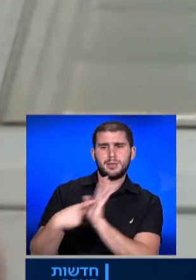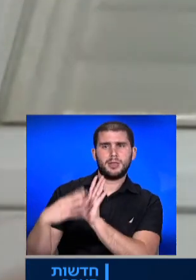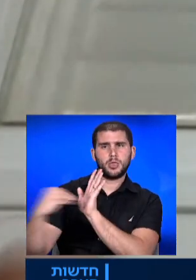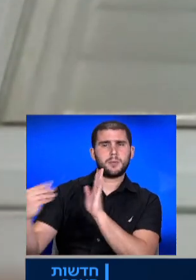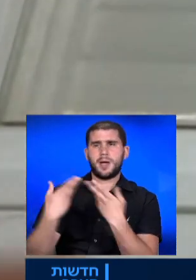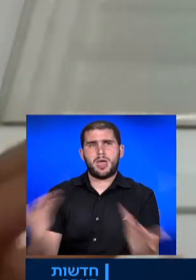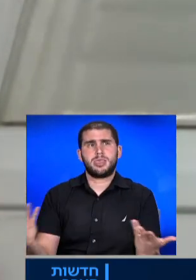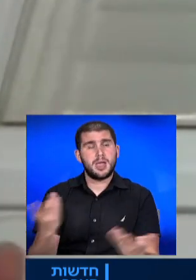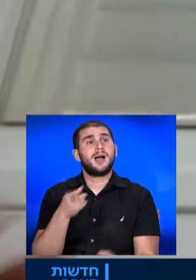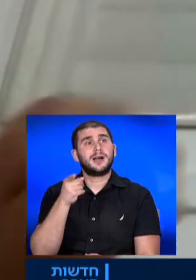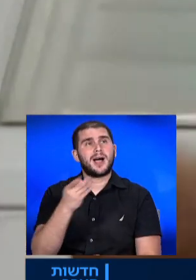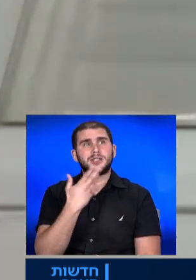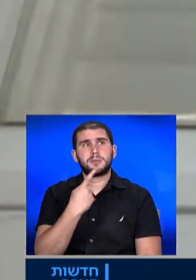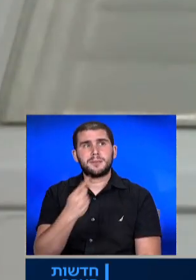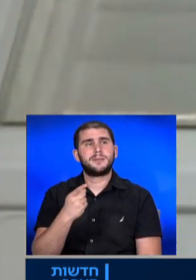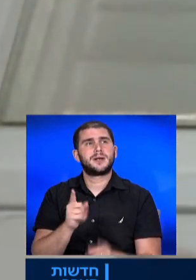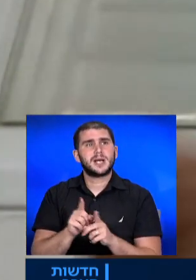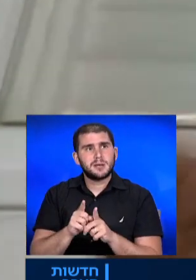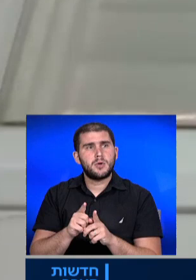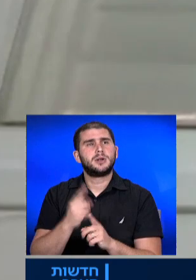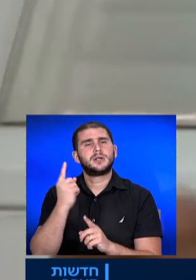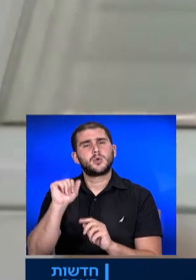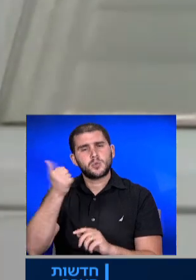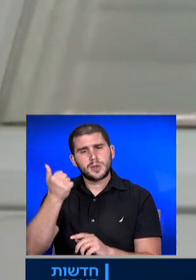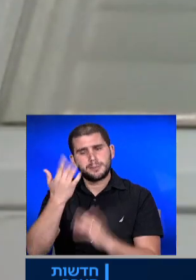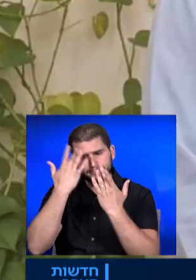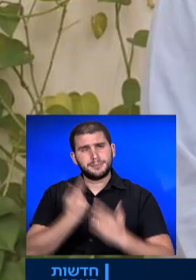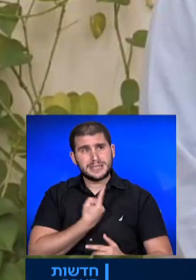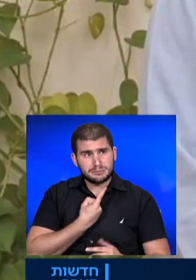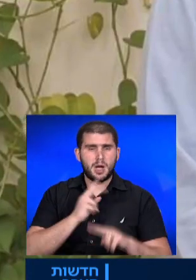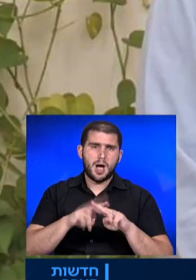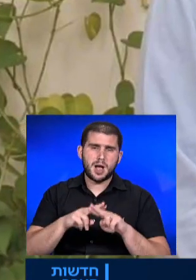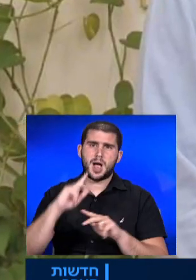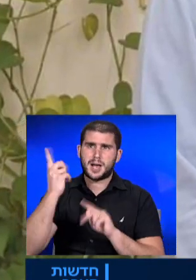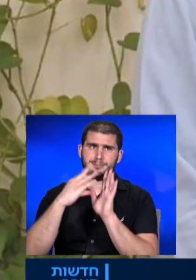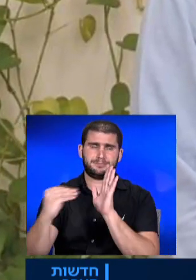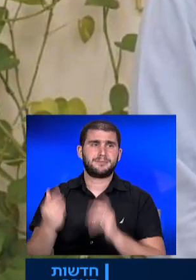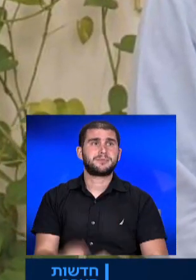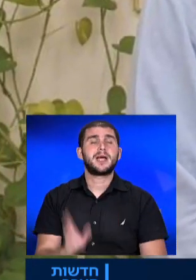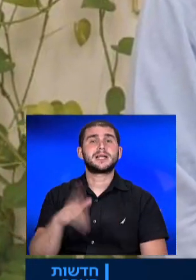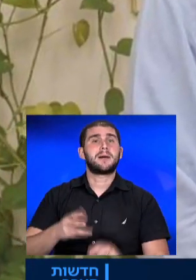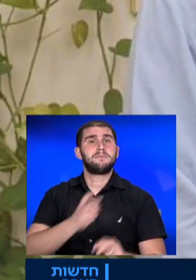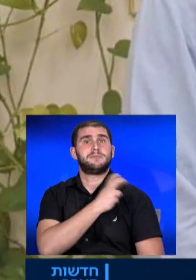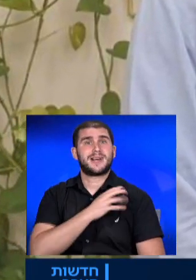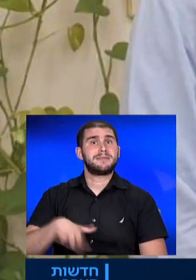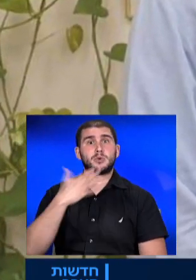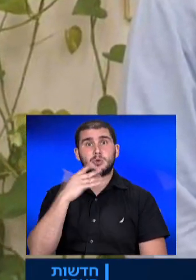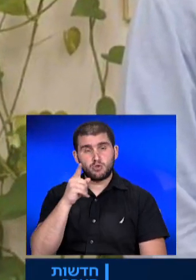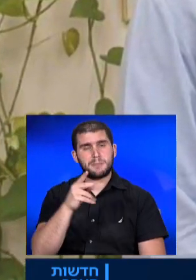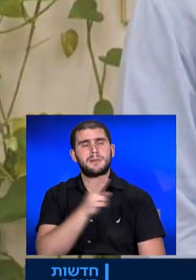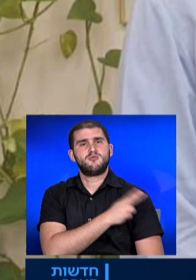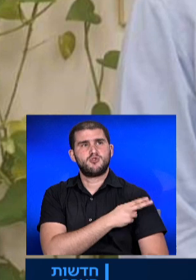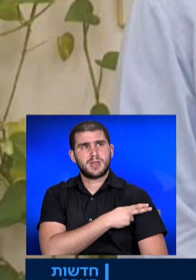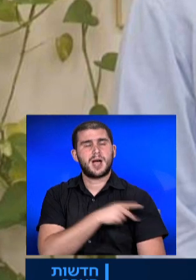נעשה. חזל אומרים, התקוששו וקושו. קשות עצמך, ואחר כך קשות אחרים. גם מפקד מחוז ירושלים במשטרה, ניצב דורון